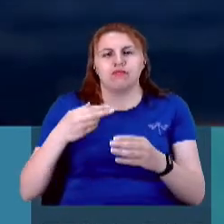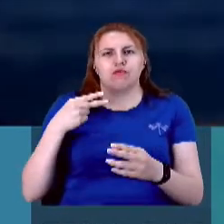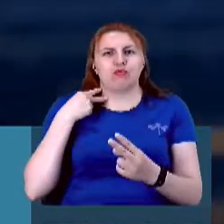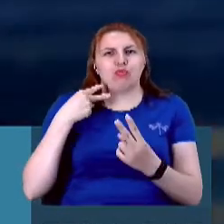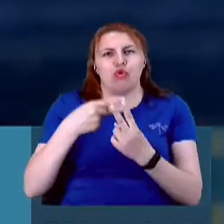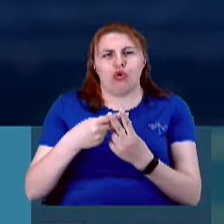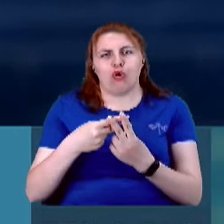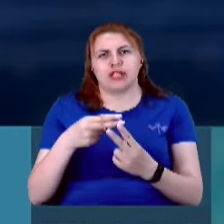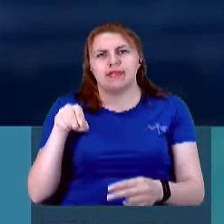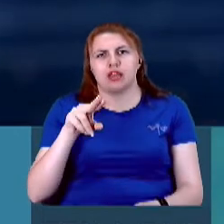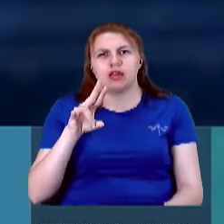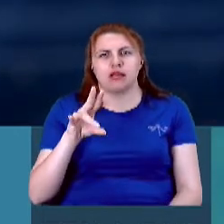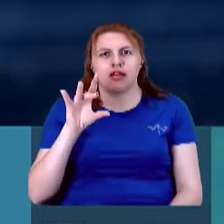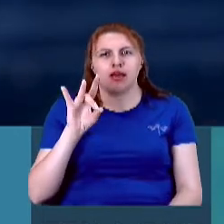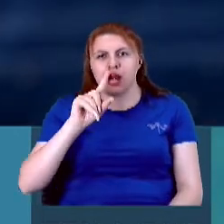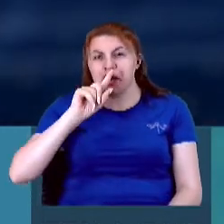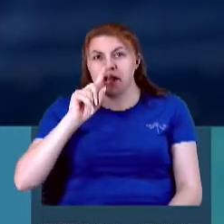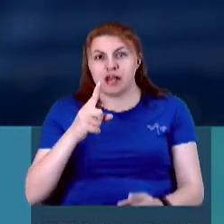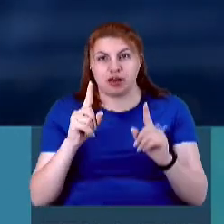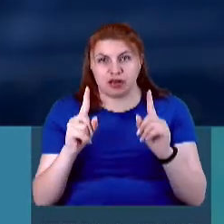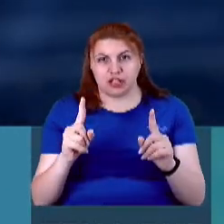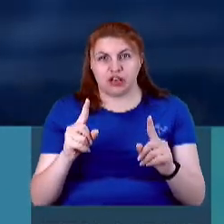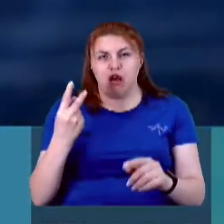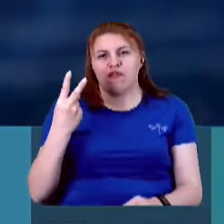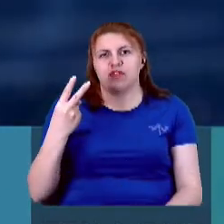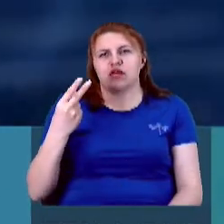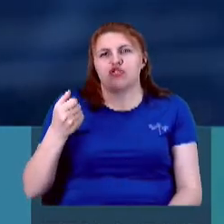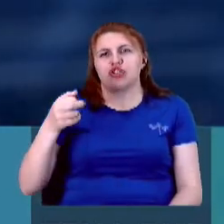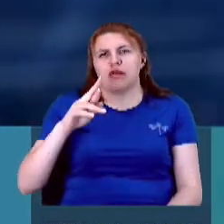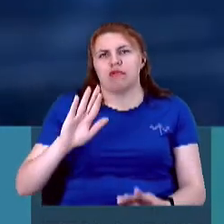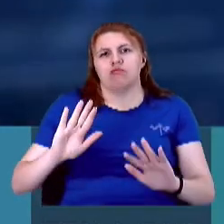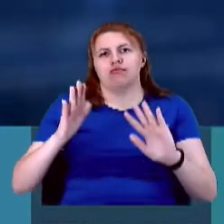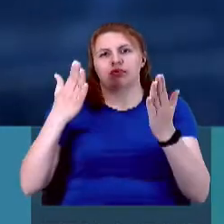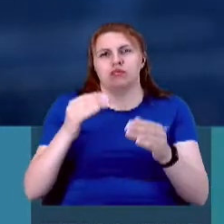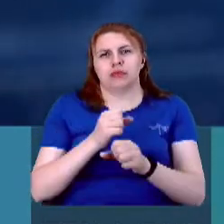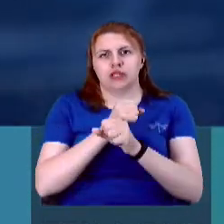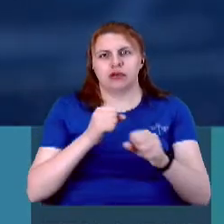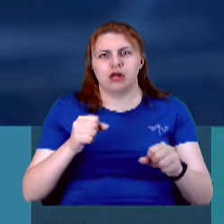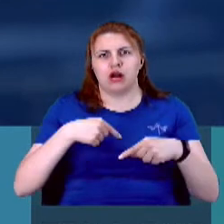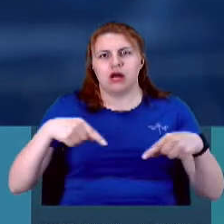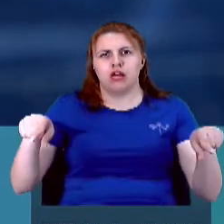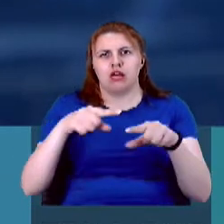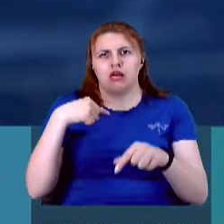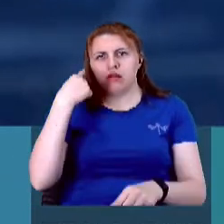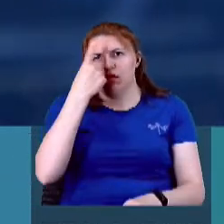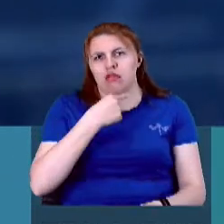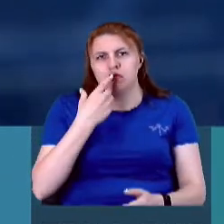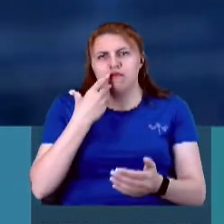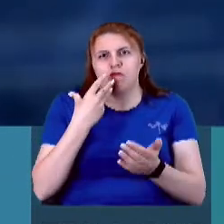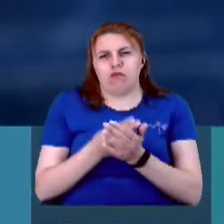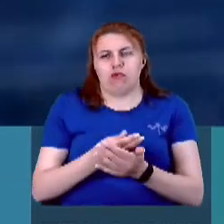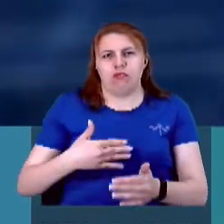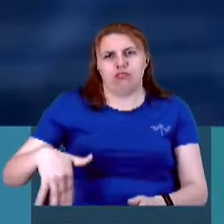званої ДНР, 20 червня підірвалась на розтяжці у будинку у власному подвір'ї,